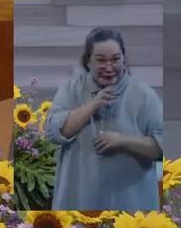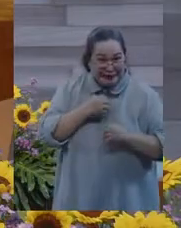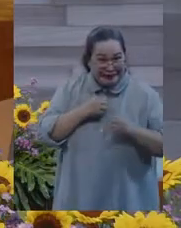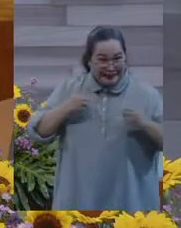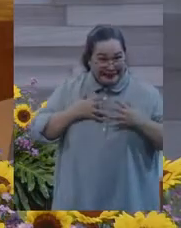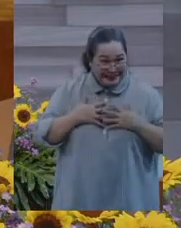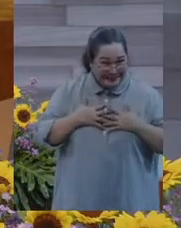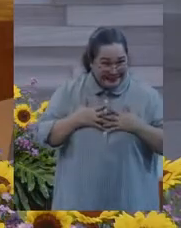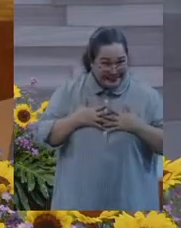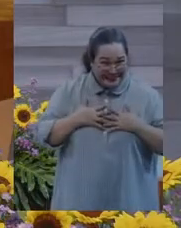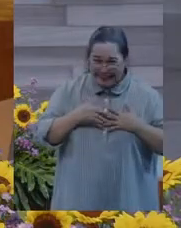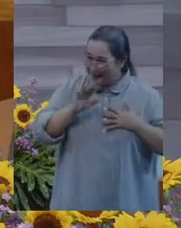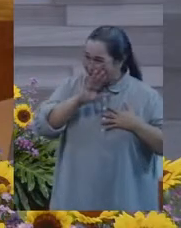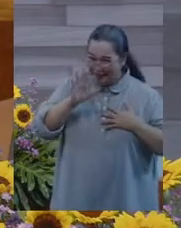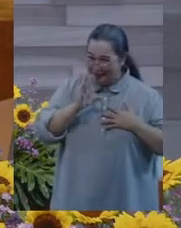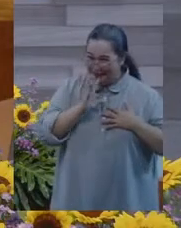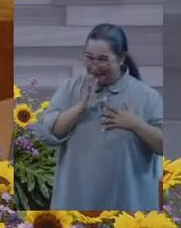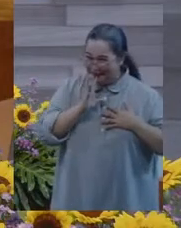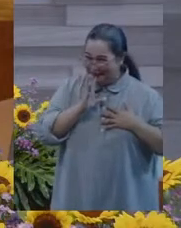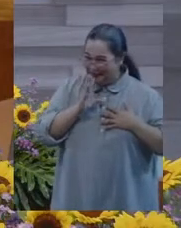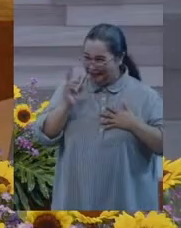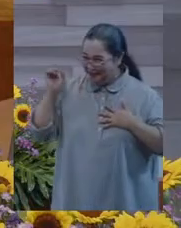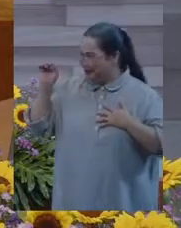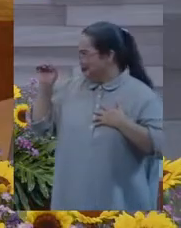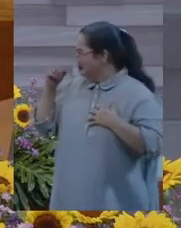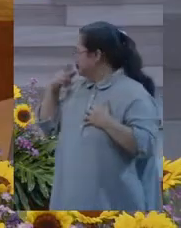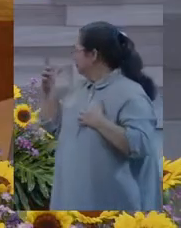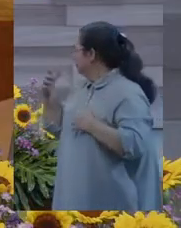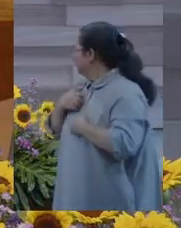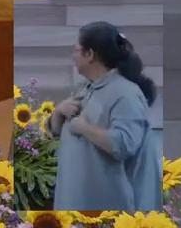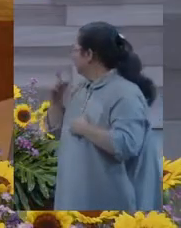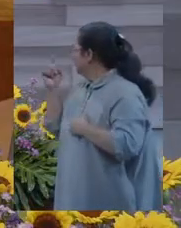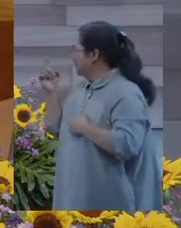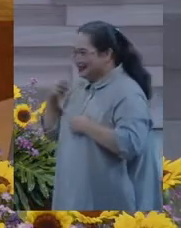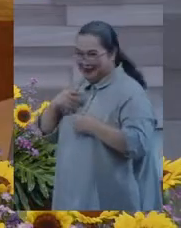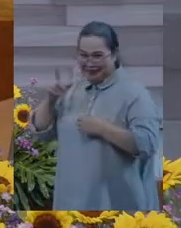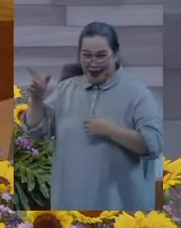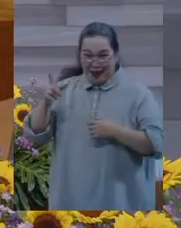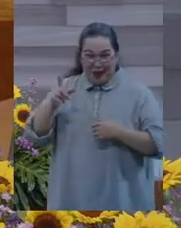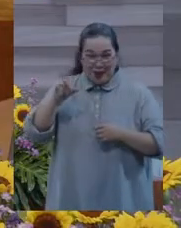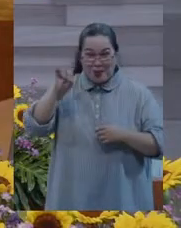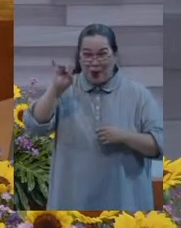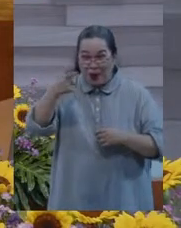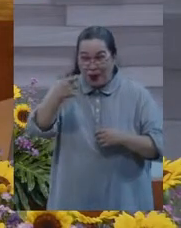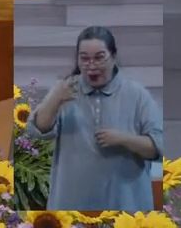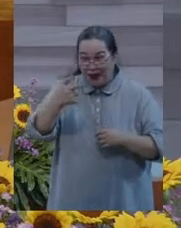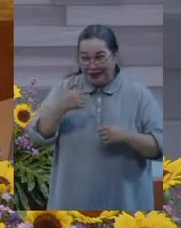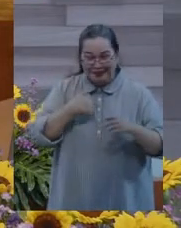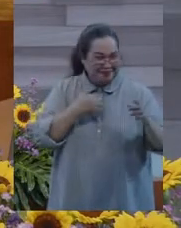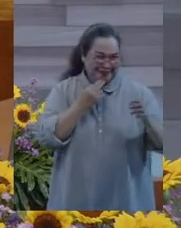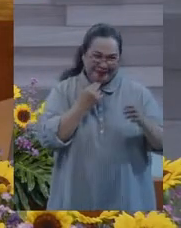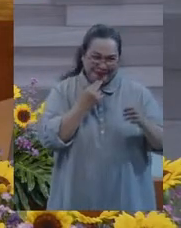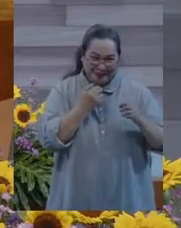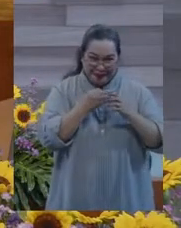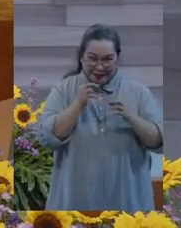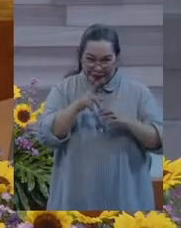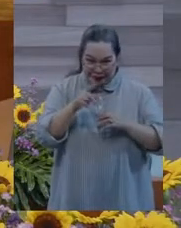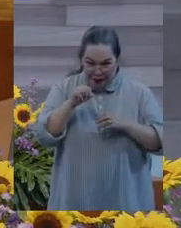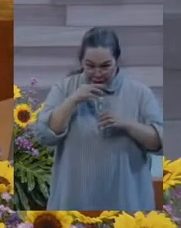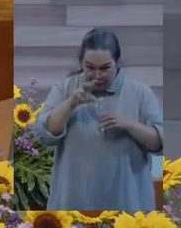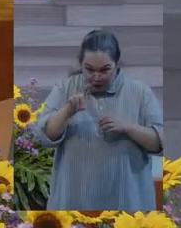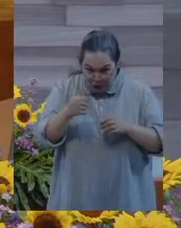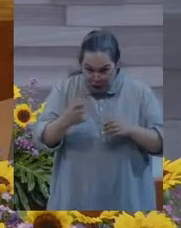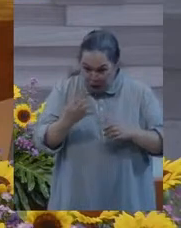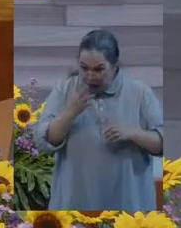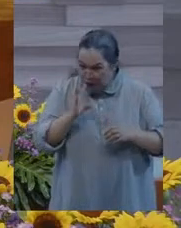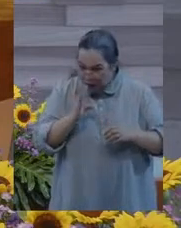ba? Ewan ko, kami, gilong na gilong kami sa aming corgi na si Philip. No? Pero pag nagsalita si Philip sa amin,